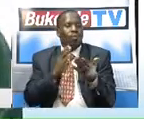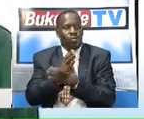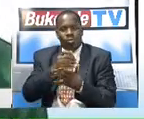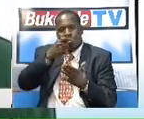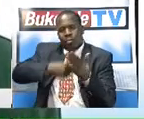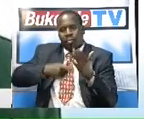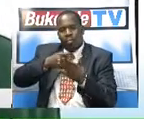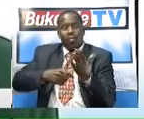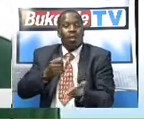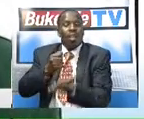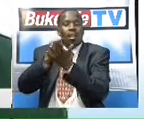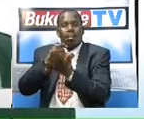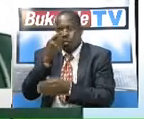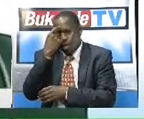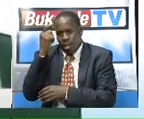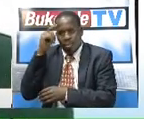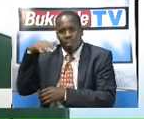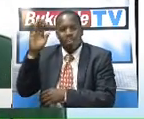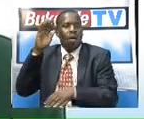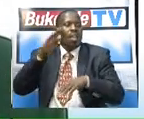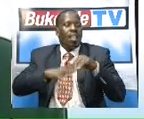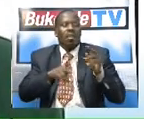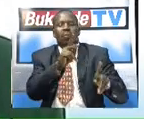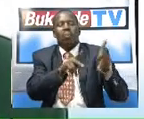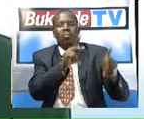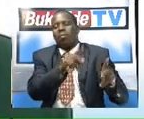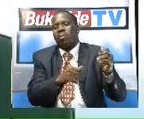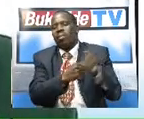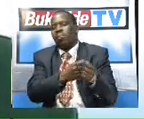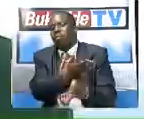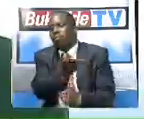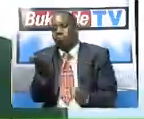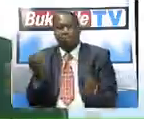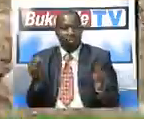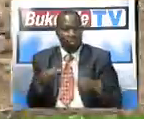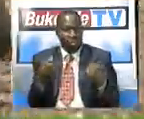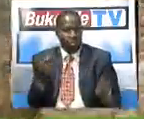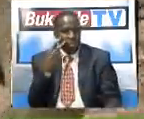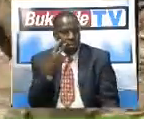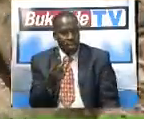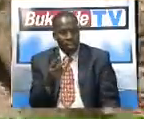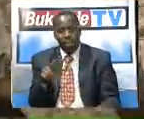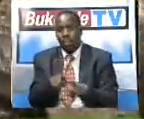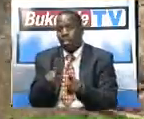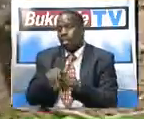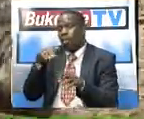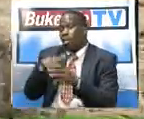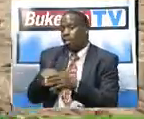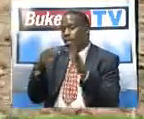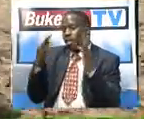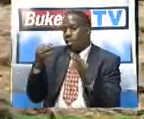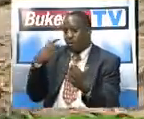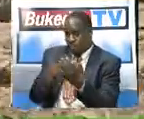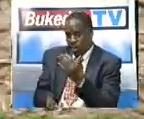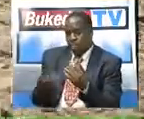nnyo gavumenti. Singa community trust yawa nerowoza ku foundation day of the source of the Nile. Mubiramu ebirala ebisangibwa mu kitundu